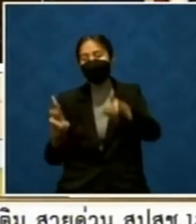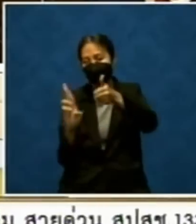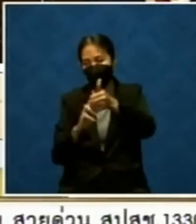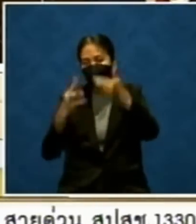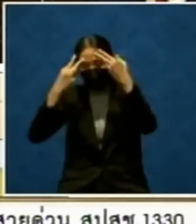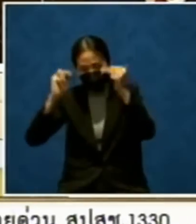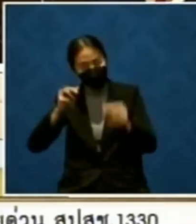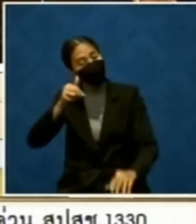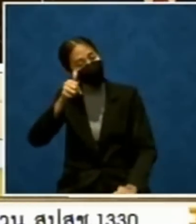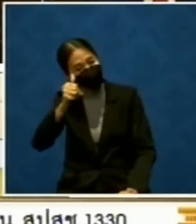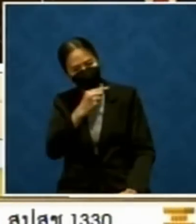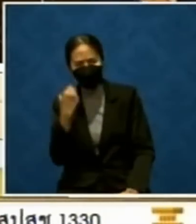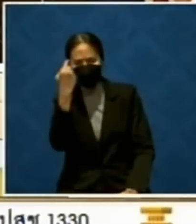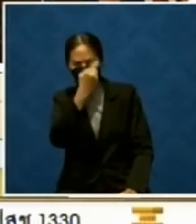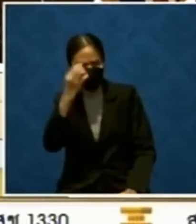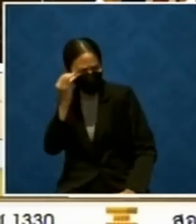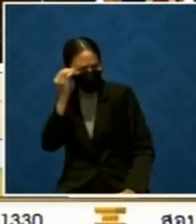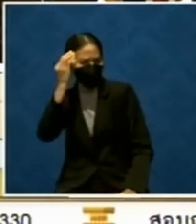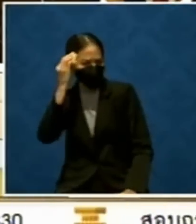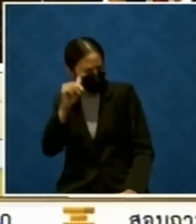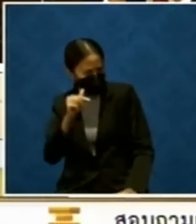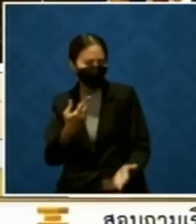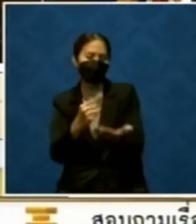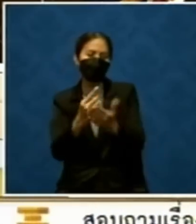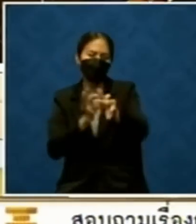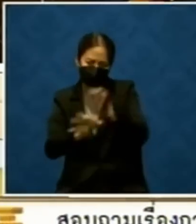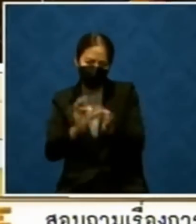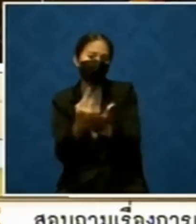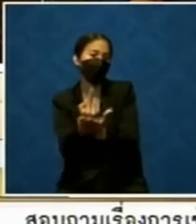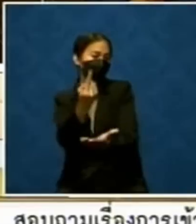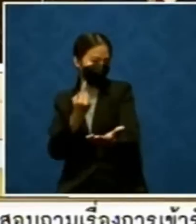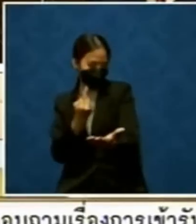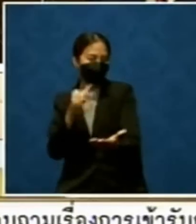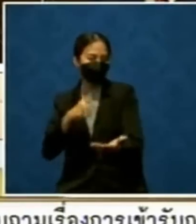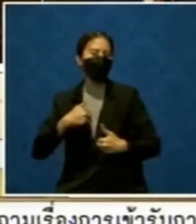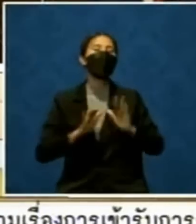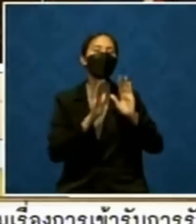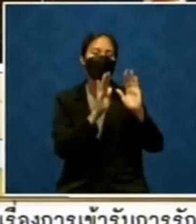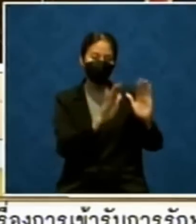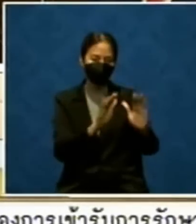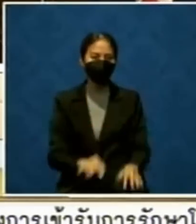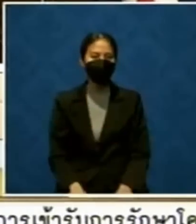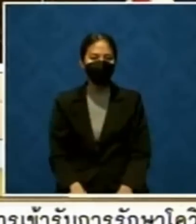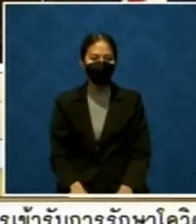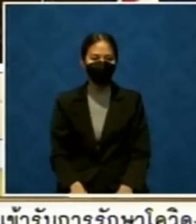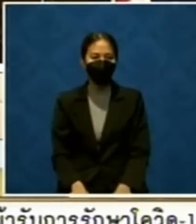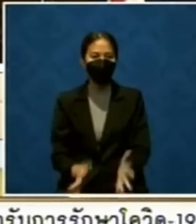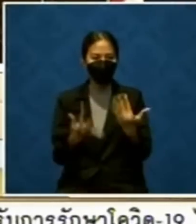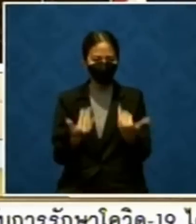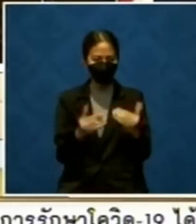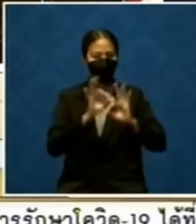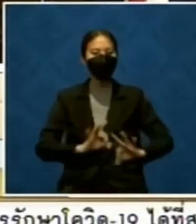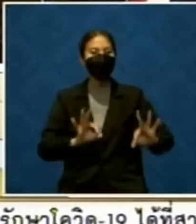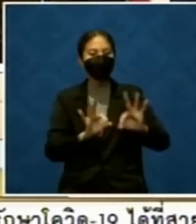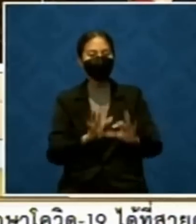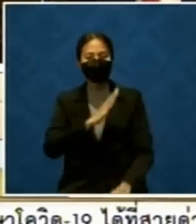หอใครทมความรู้นะครับ ที่พอจะมาตอบได้ก็ฝากทานด้วยเพรนั้เรื่การมบหมายข